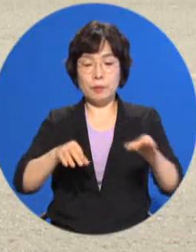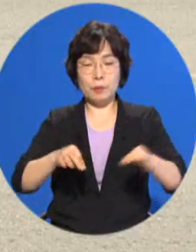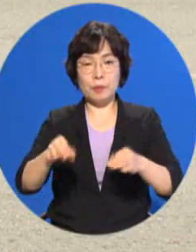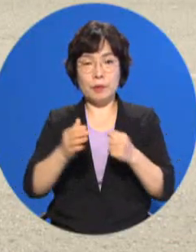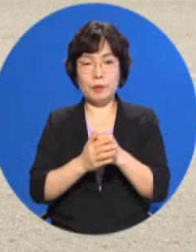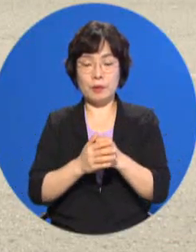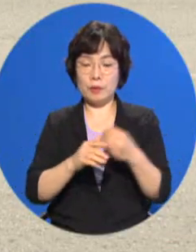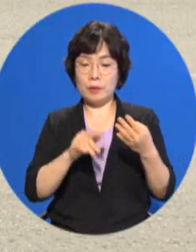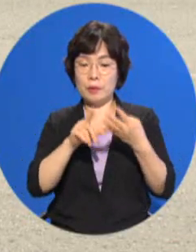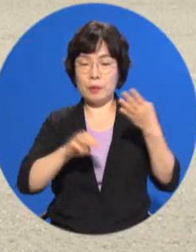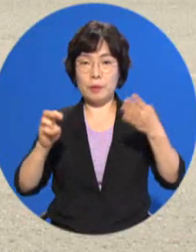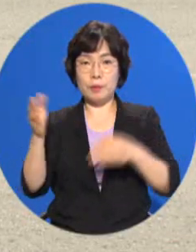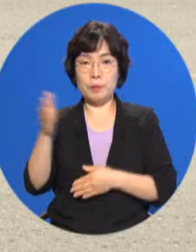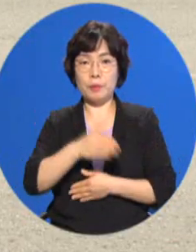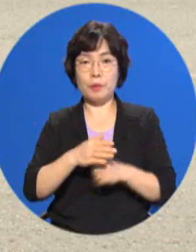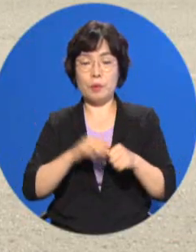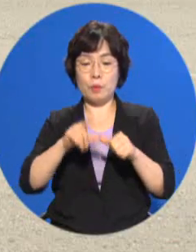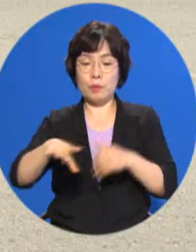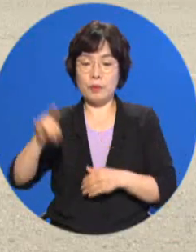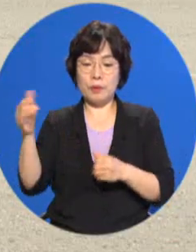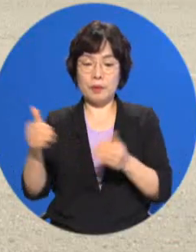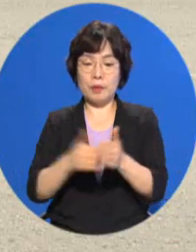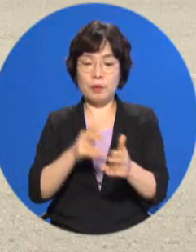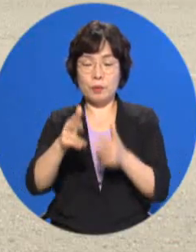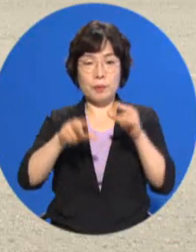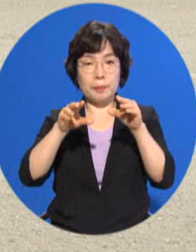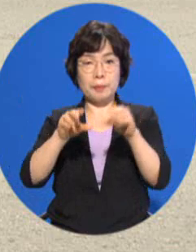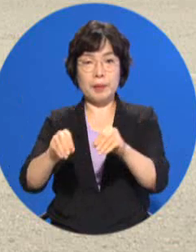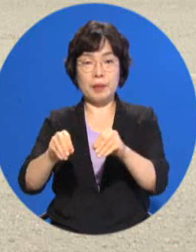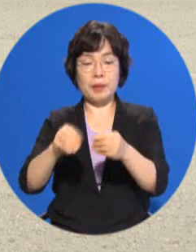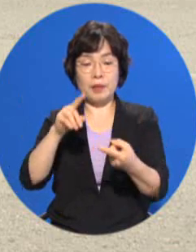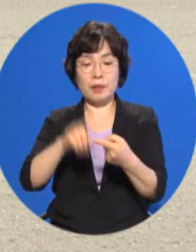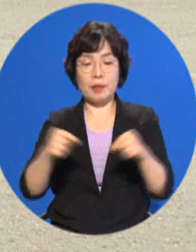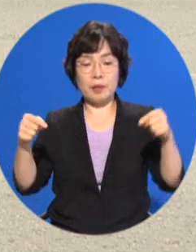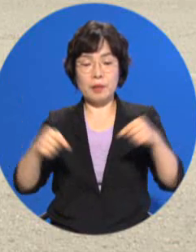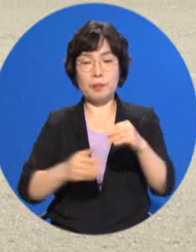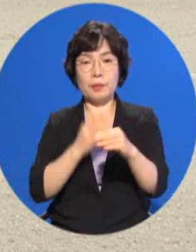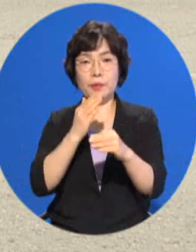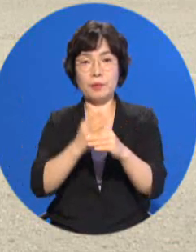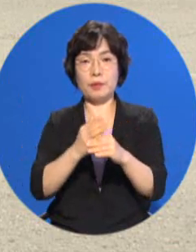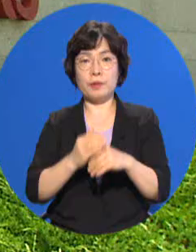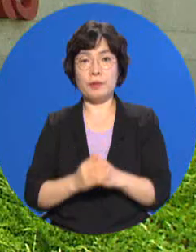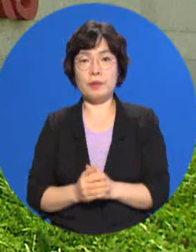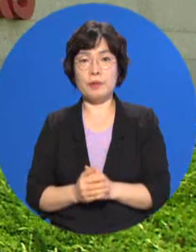추가로 오는 30일부터 다음 달 초까지 공장 가동을 중단하는 방안을 협의하고 있습니다.